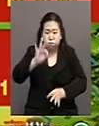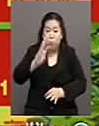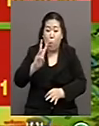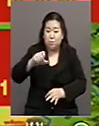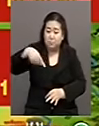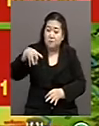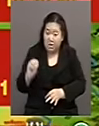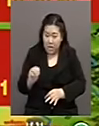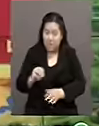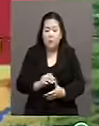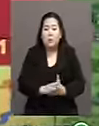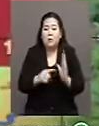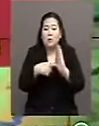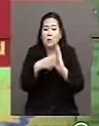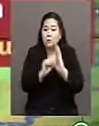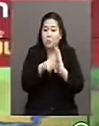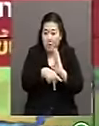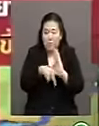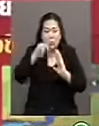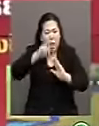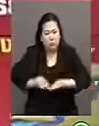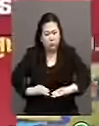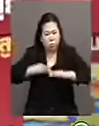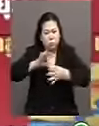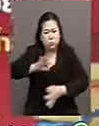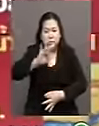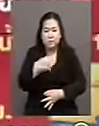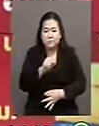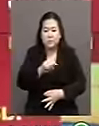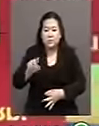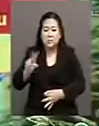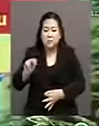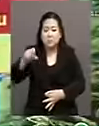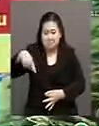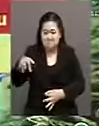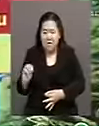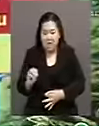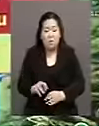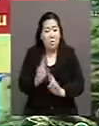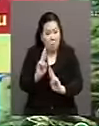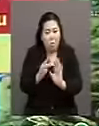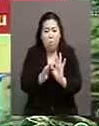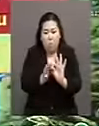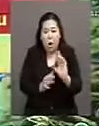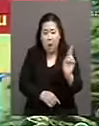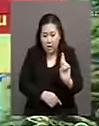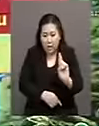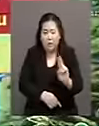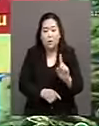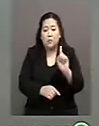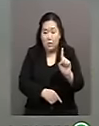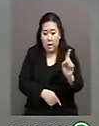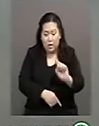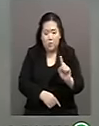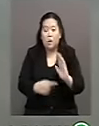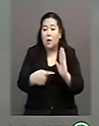ในขนาที่พ้นที่จัหวสุภารบุรีน้ำสงขนมาอีก 10-30 cmพื้นทน่าเป็หวงนก็คอพื้นที่อ่างทอง